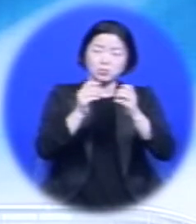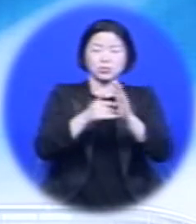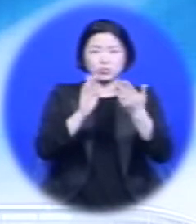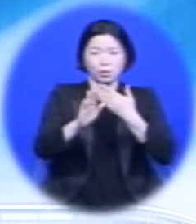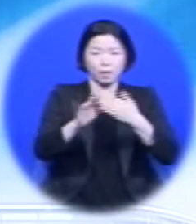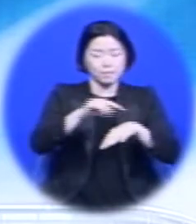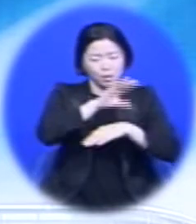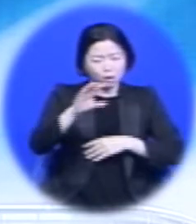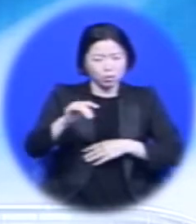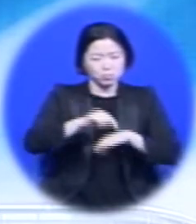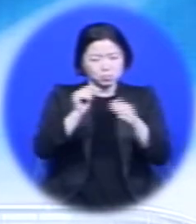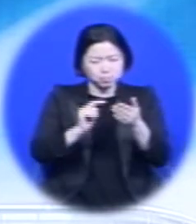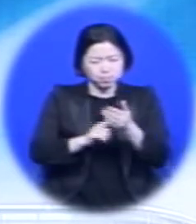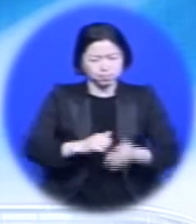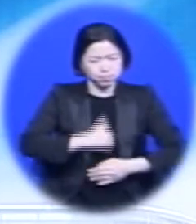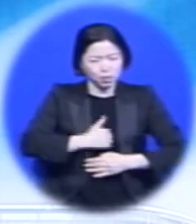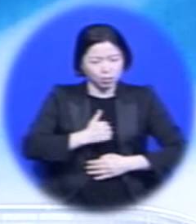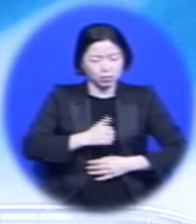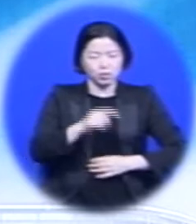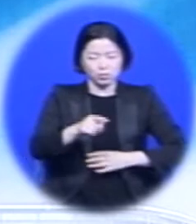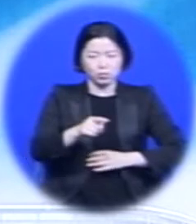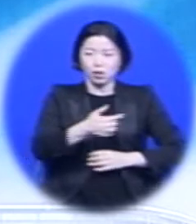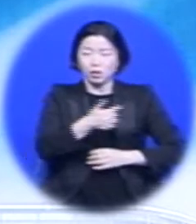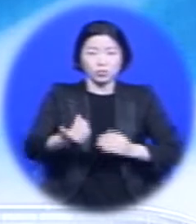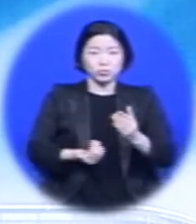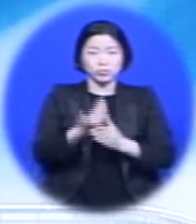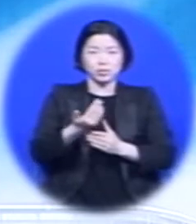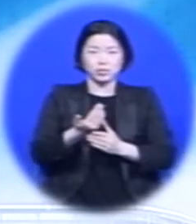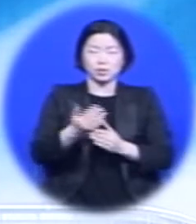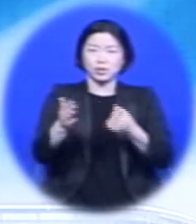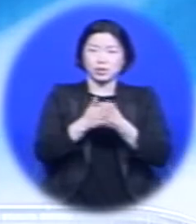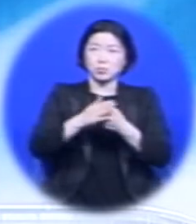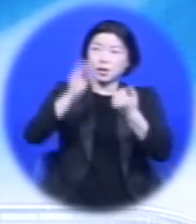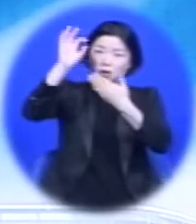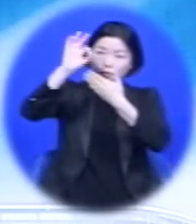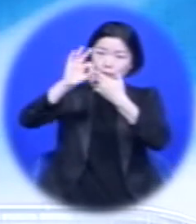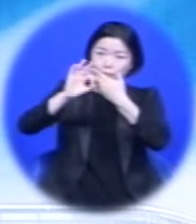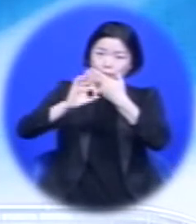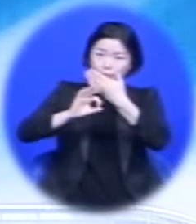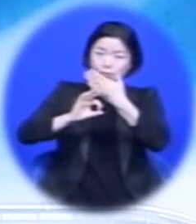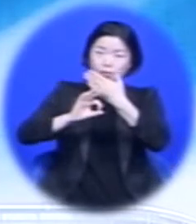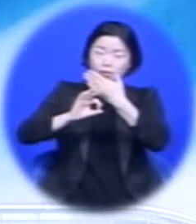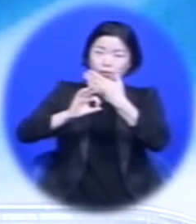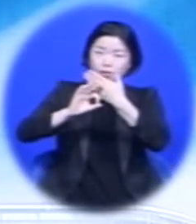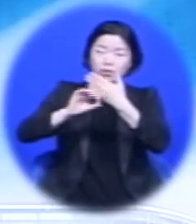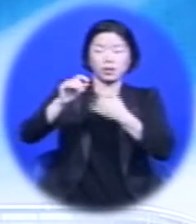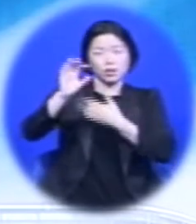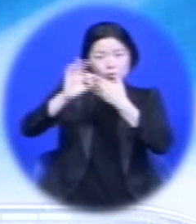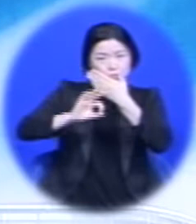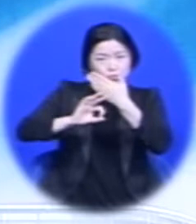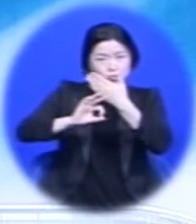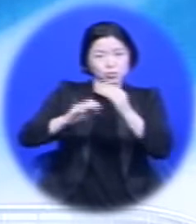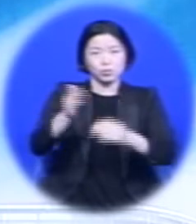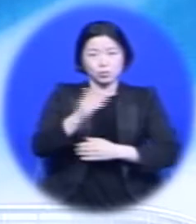마음에 분한 마음도 들기도 하고 한데, 이거 큰일 난 거잖아요. 그래서 해가 이제 서산에 걸려서 이제 해가 질